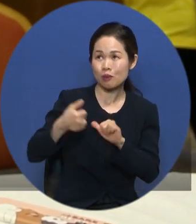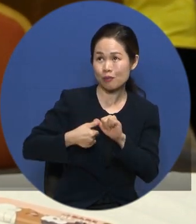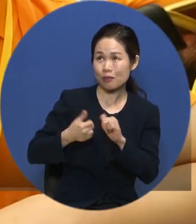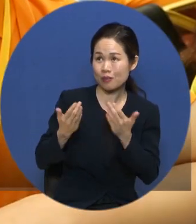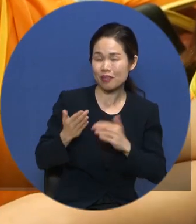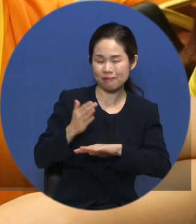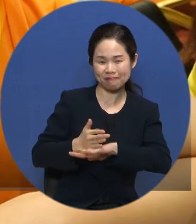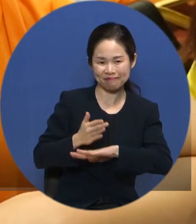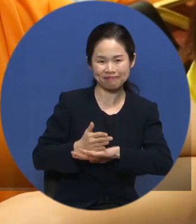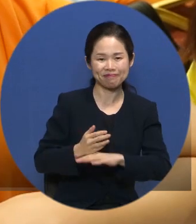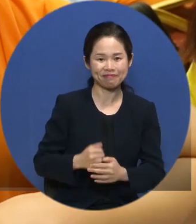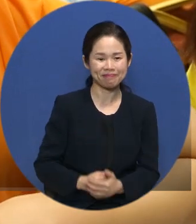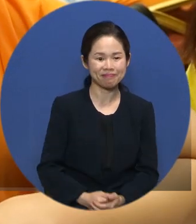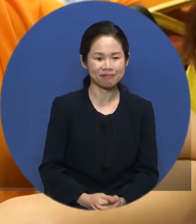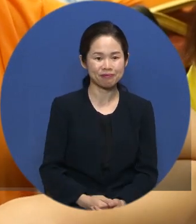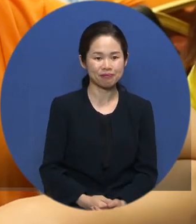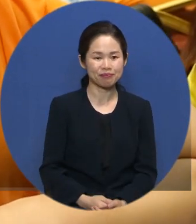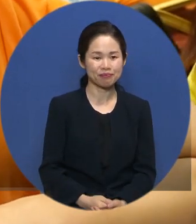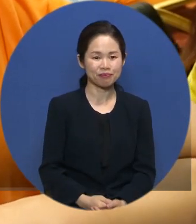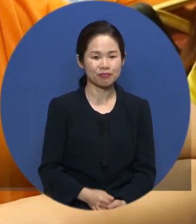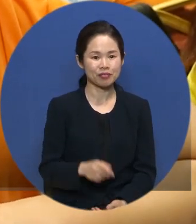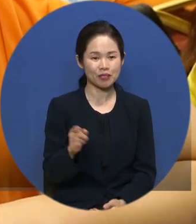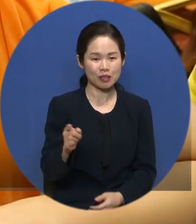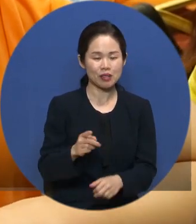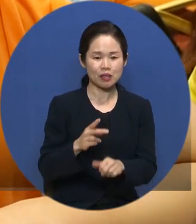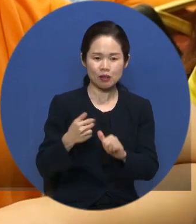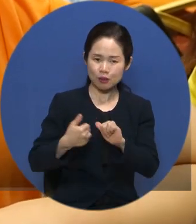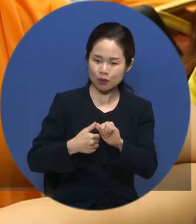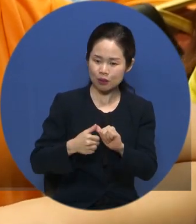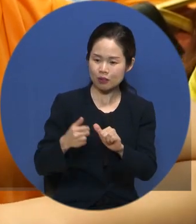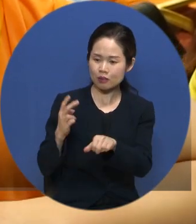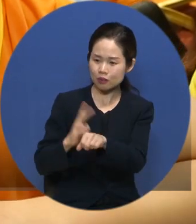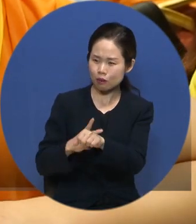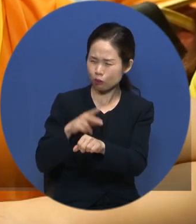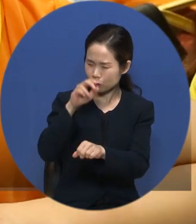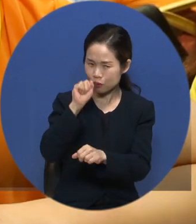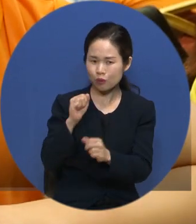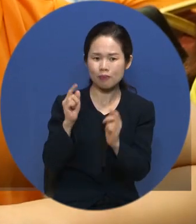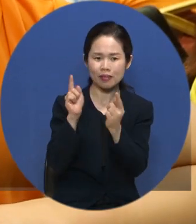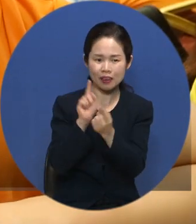싶어요. 굉장히 좋은 멘토 선생님을 만나서 프로그램이